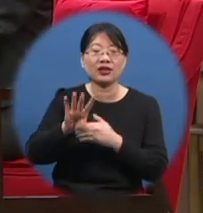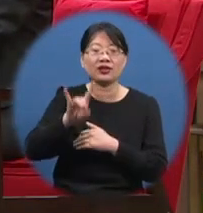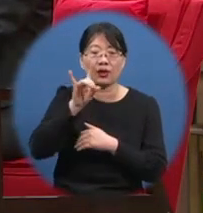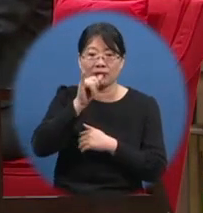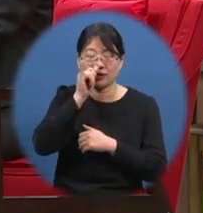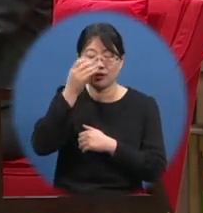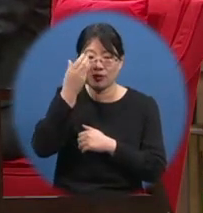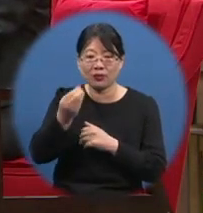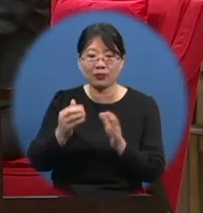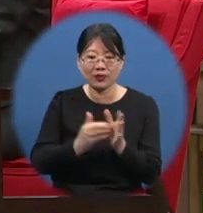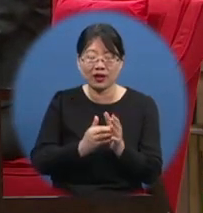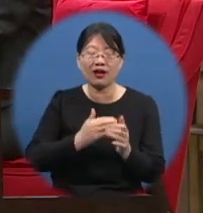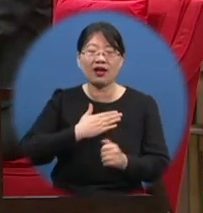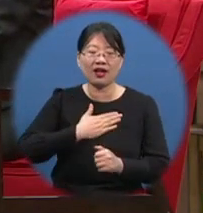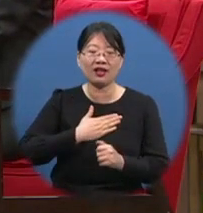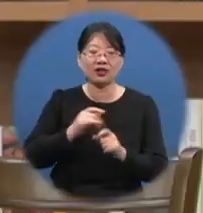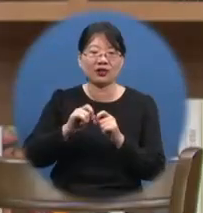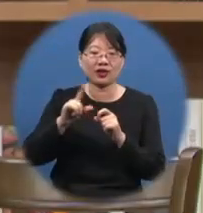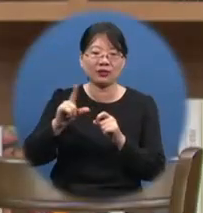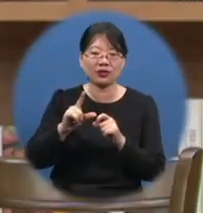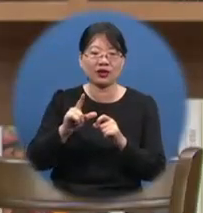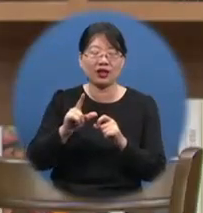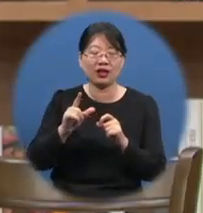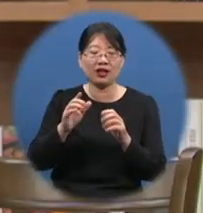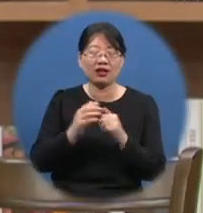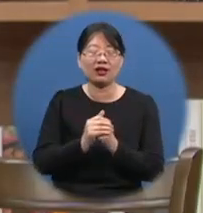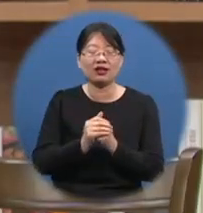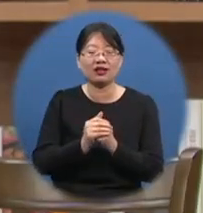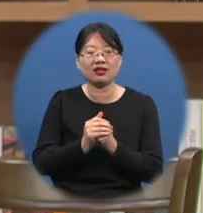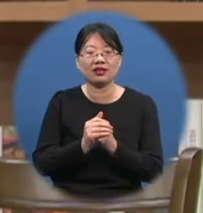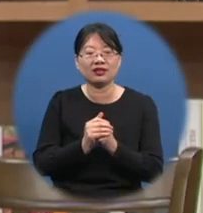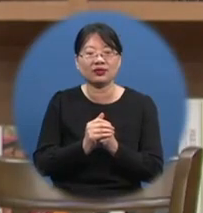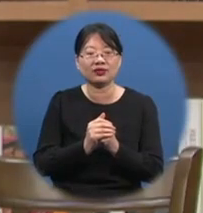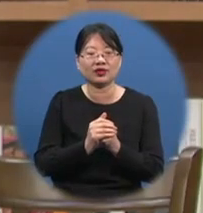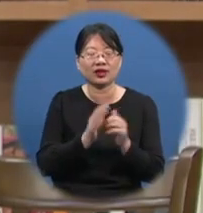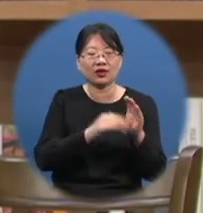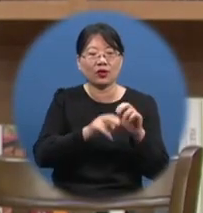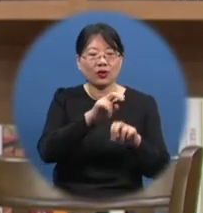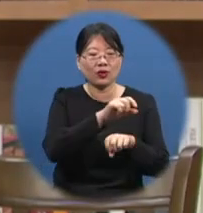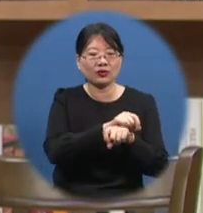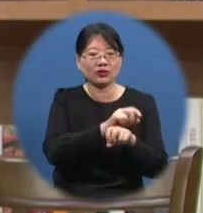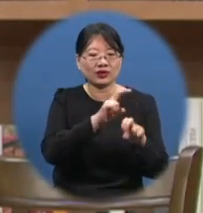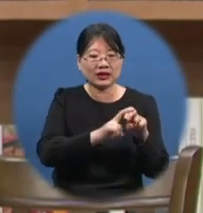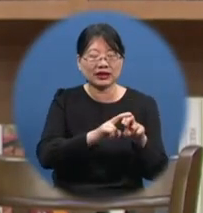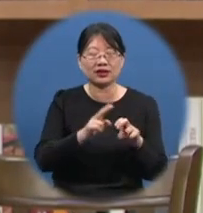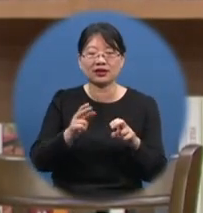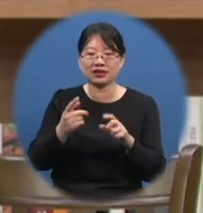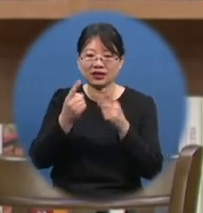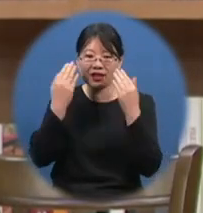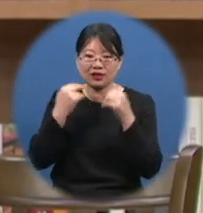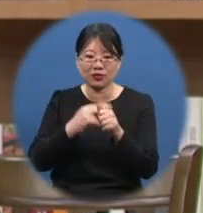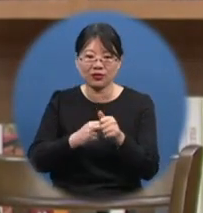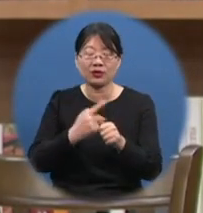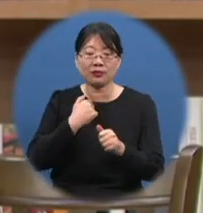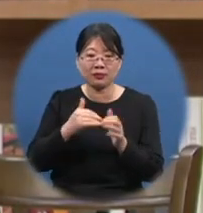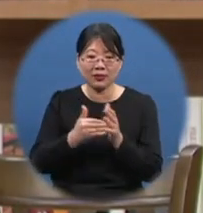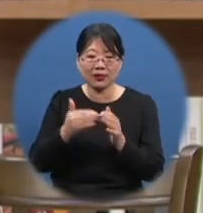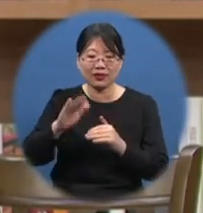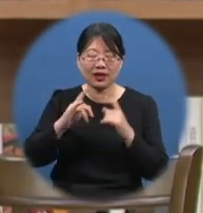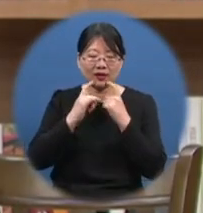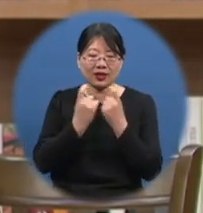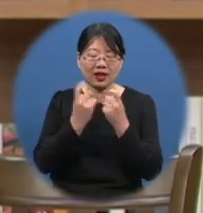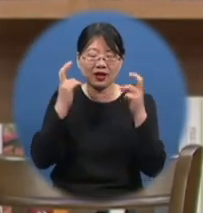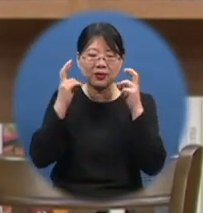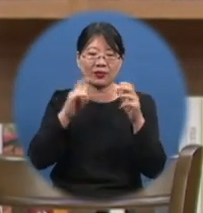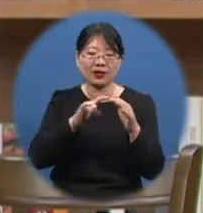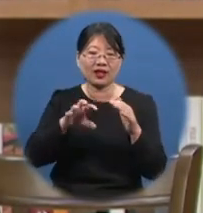처음이시더라고요. 그런 걸로 알고 있습니다. 대부분 다 이제 관료 출신들이 쭉 장관을 맡아오셨는데 예. 교수 출신도 있었고 그렇죠. 그렇습니다. 근데 민간